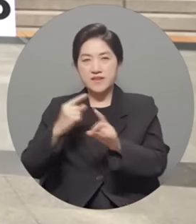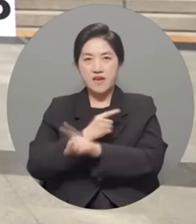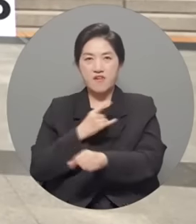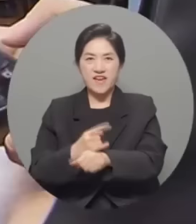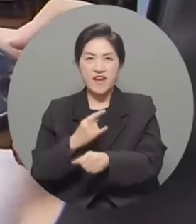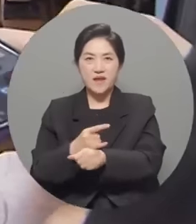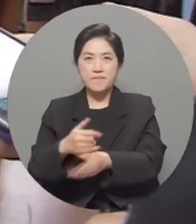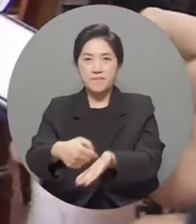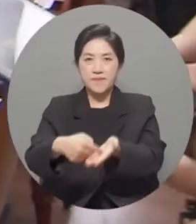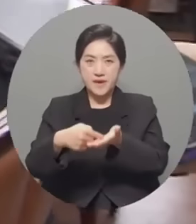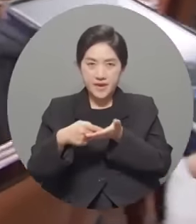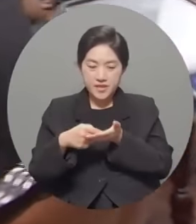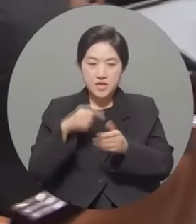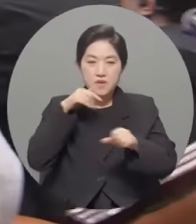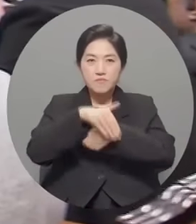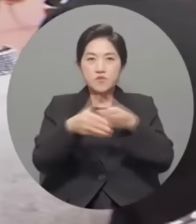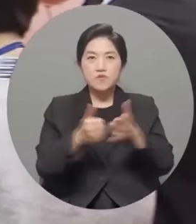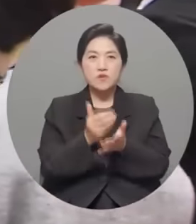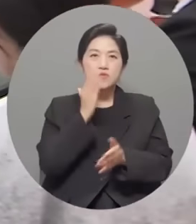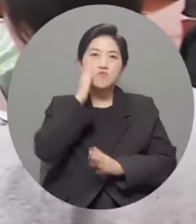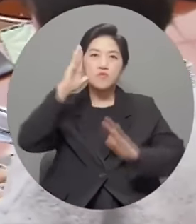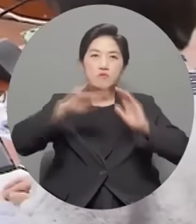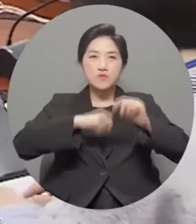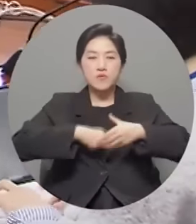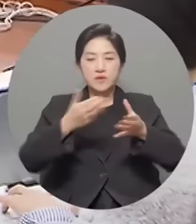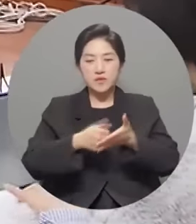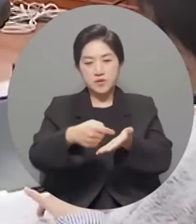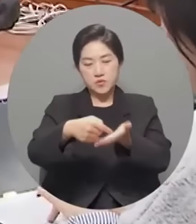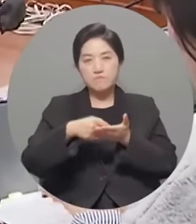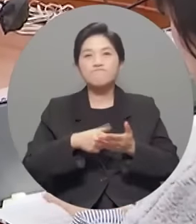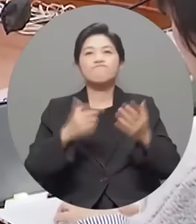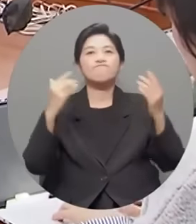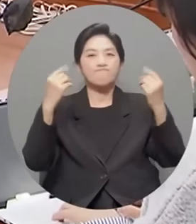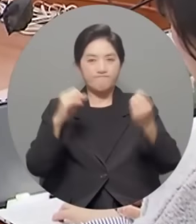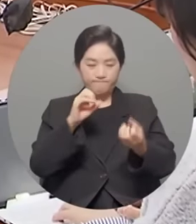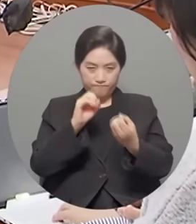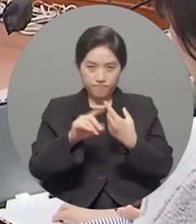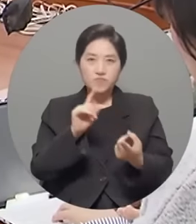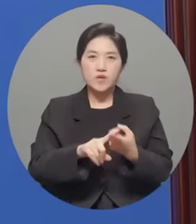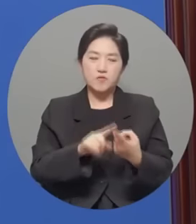요구입니다. 민주당과 녹색정의당은 이 요구에 화답하겠다고 했습니다.